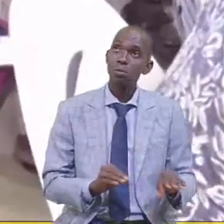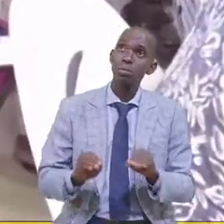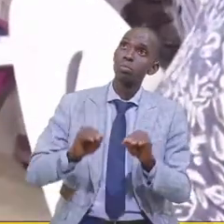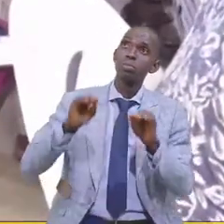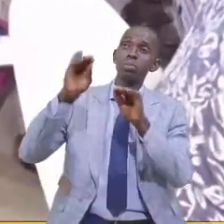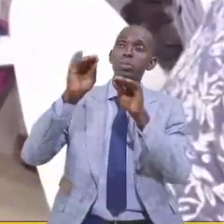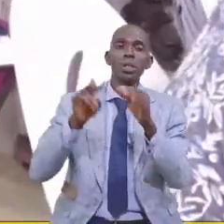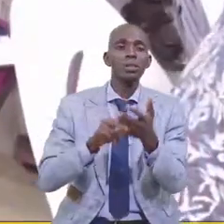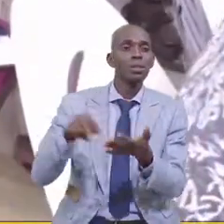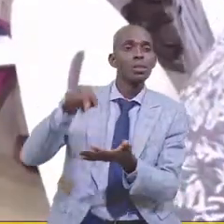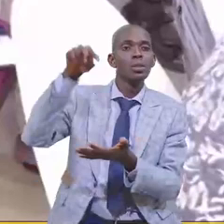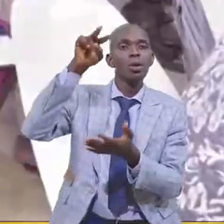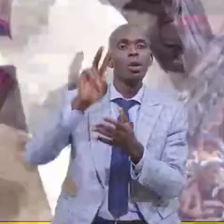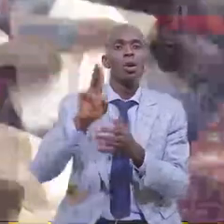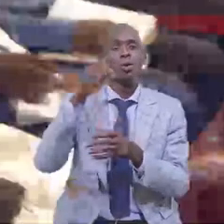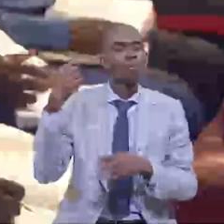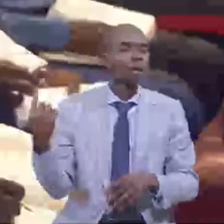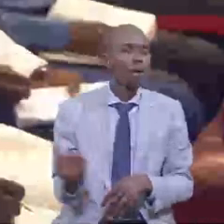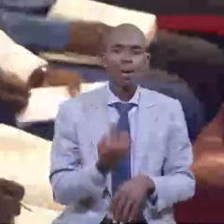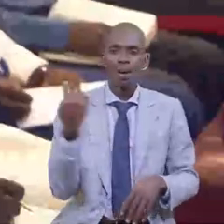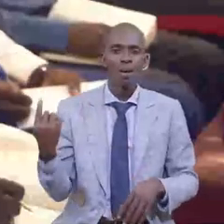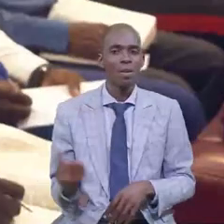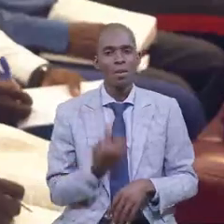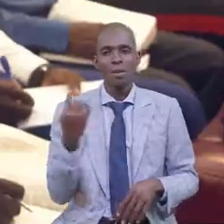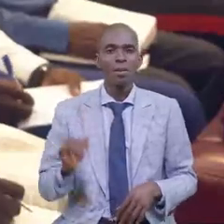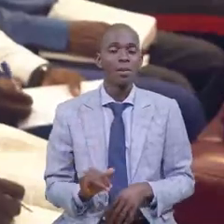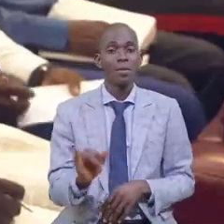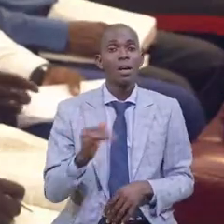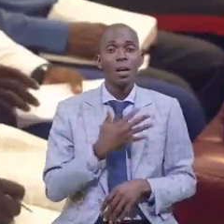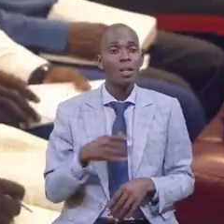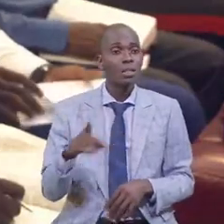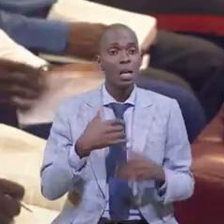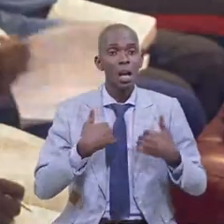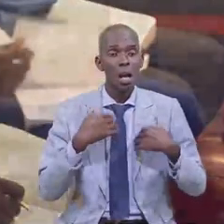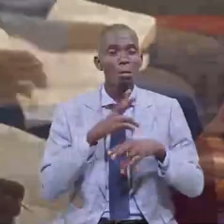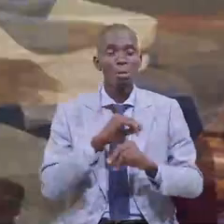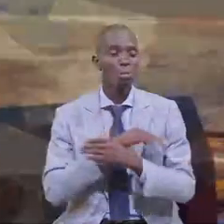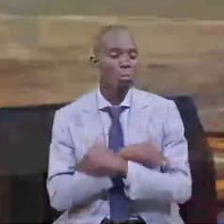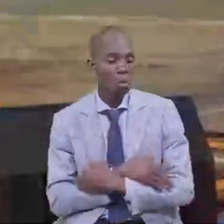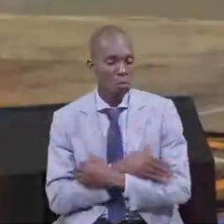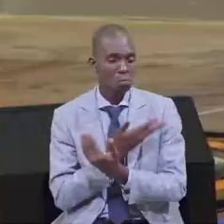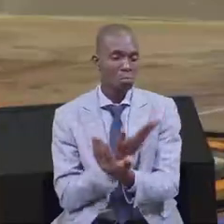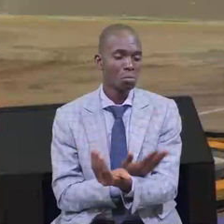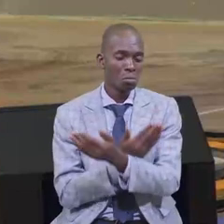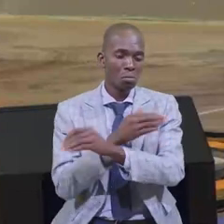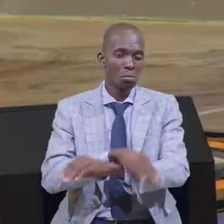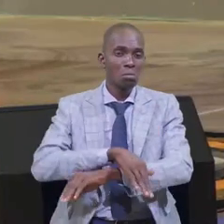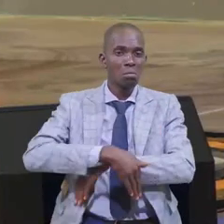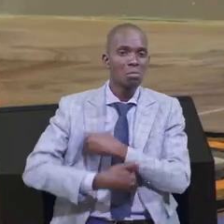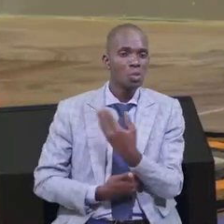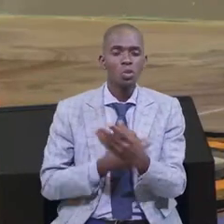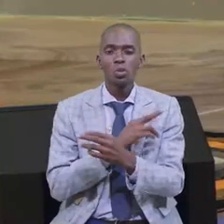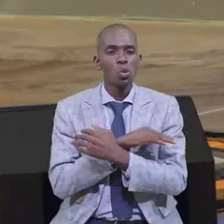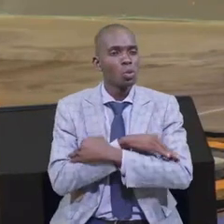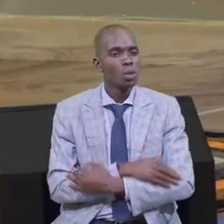Au siècle des siècles. Et ils n'ont de repos, ni jour, ni